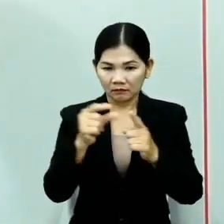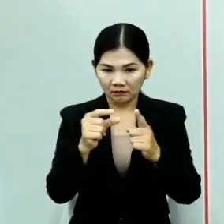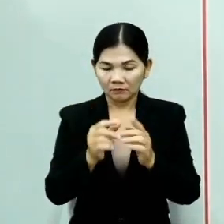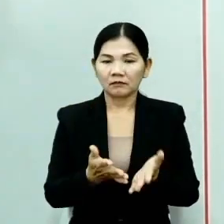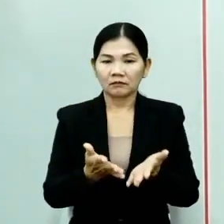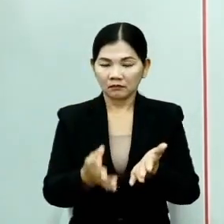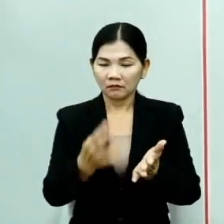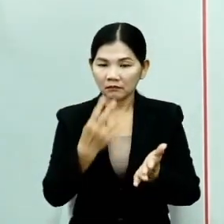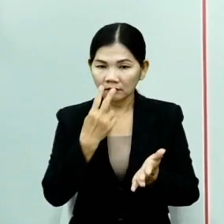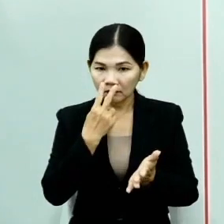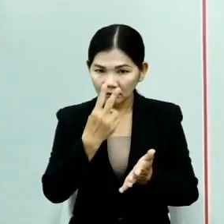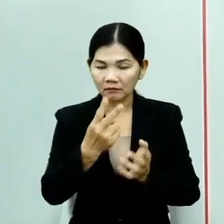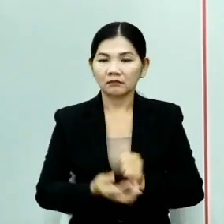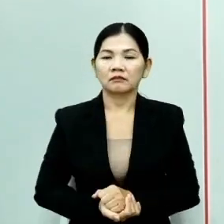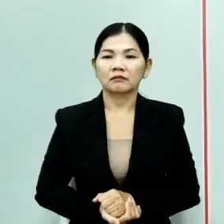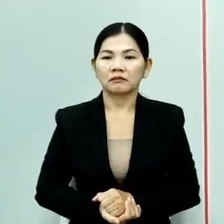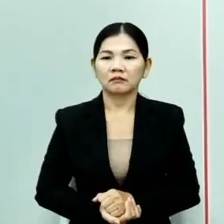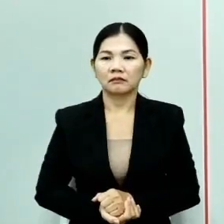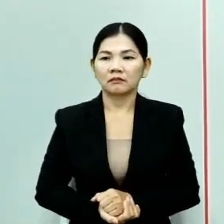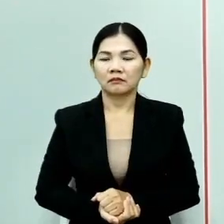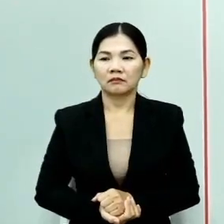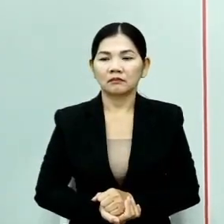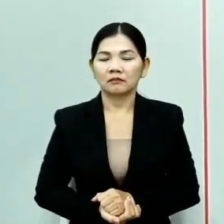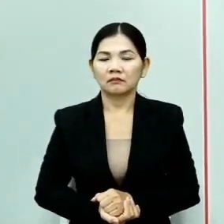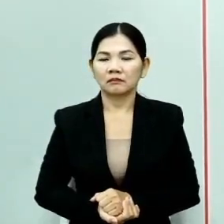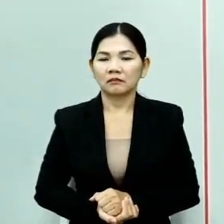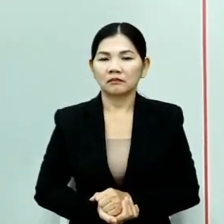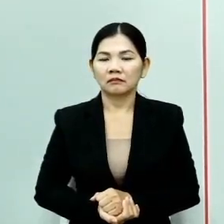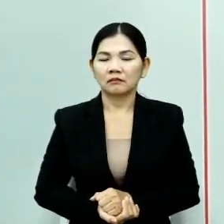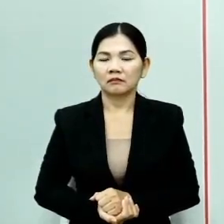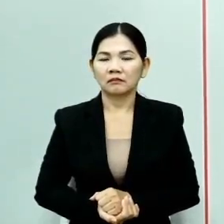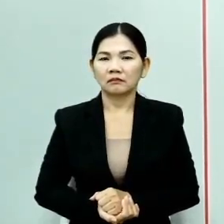ខ្លួនកូនមើលមកដាក់ខៀន